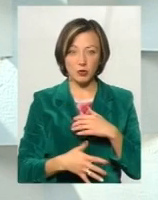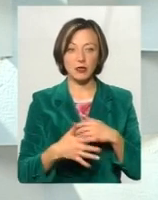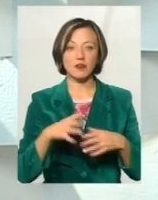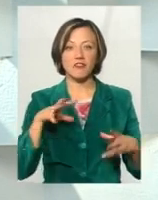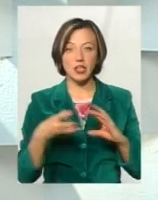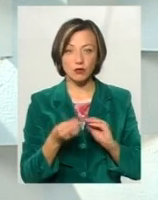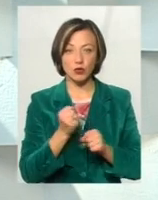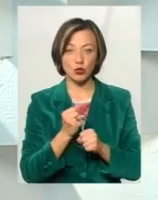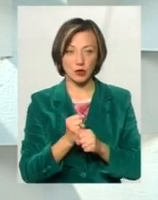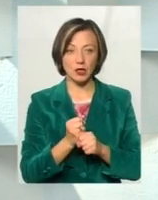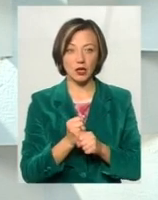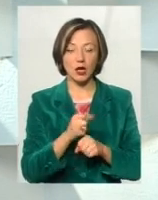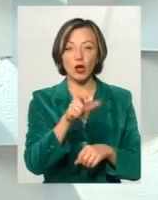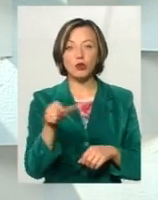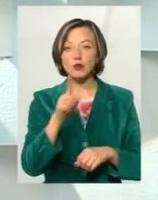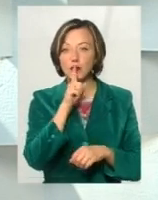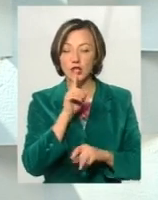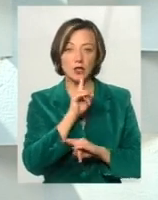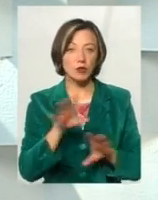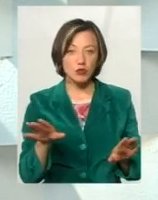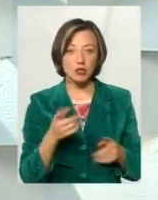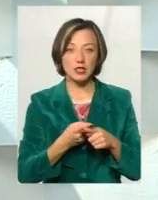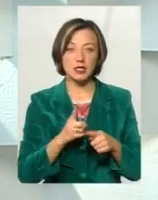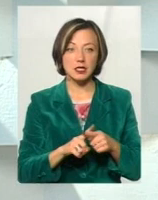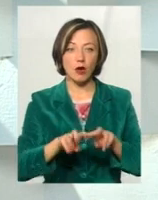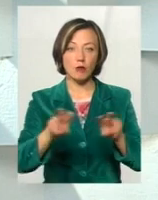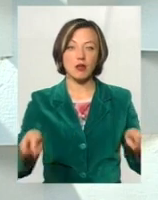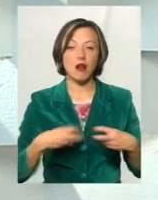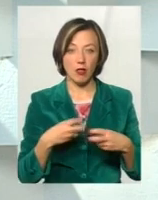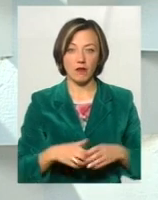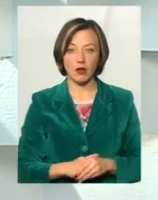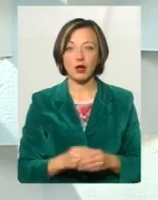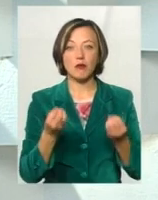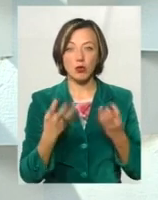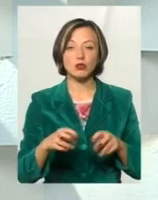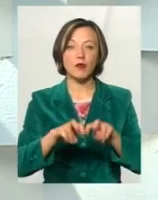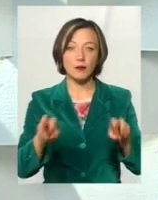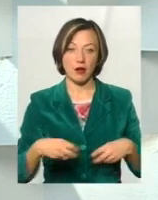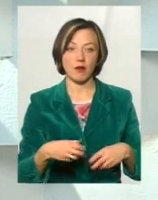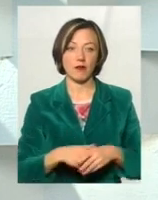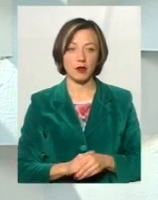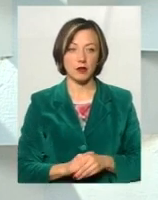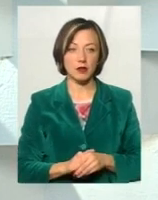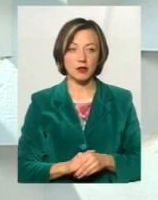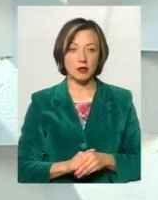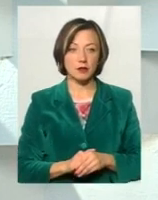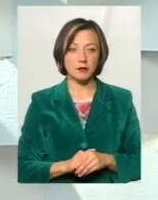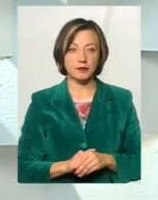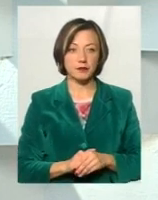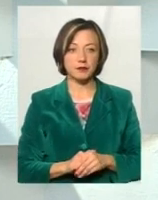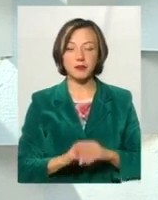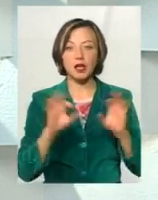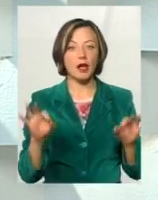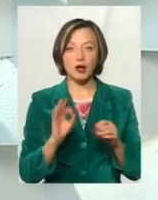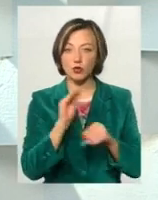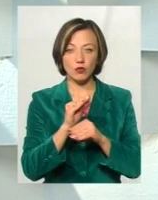зробіть висновки, що люди мовчати не будуть, тому що це обдіраловка. Це просто обдіраловка. Саме настояще. І ніякі